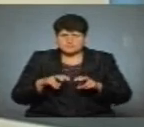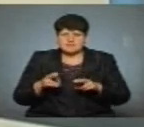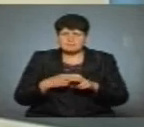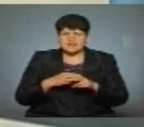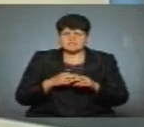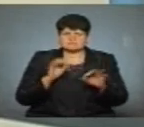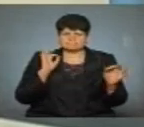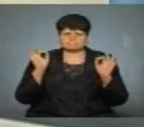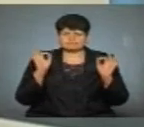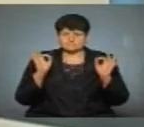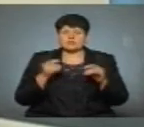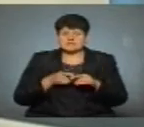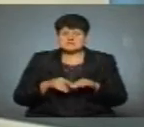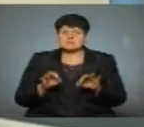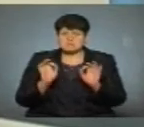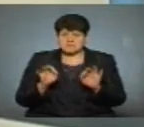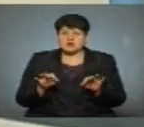загалу. От, і це правильно, це